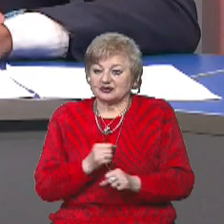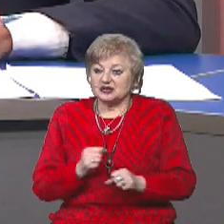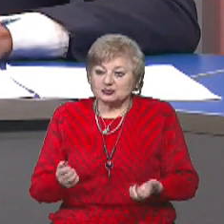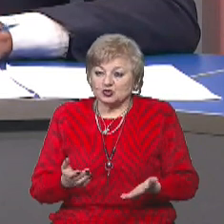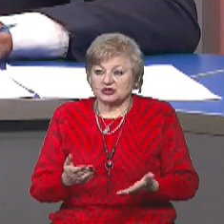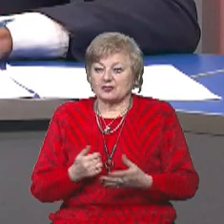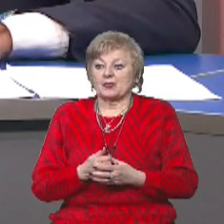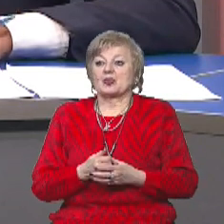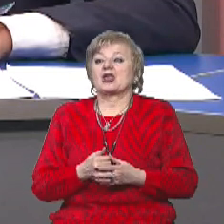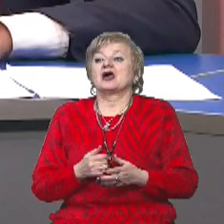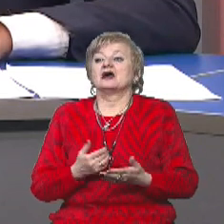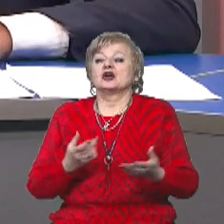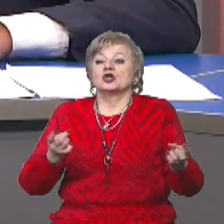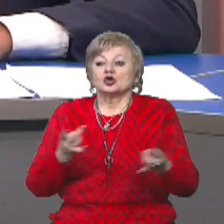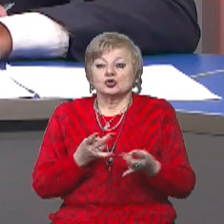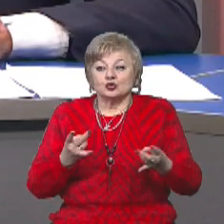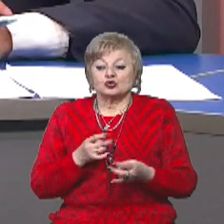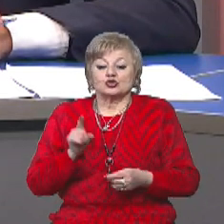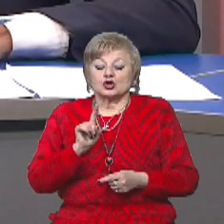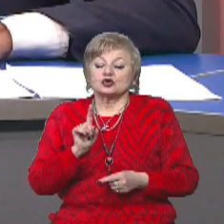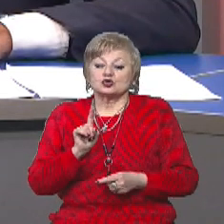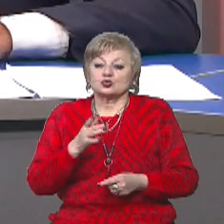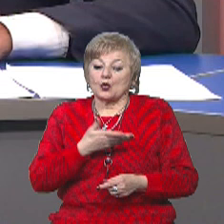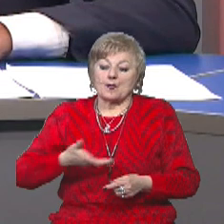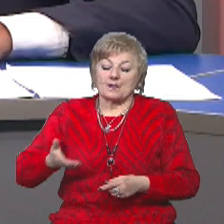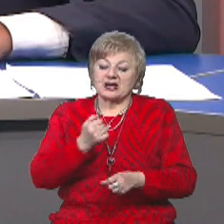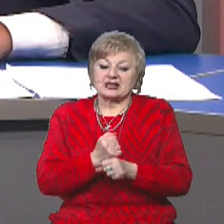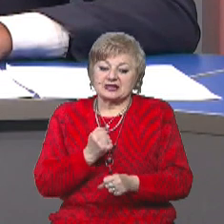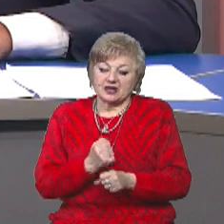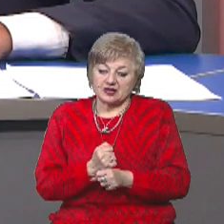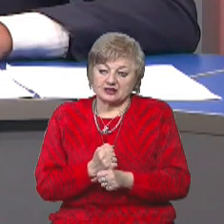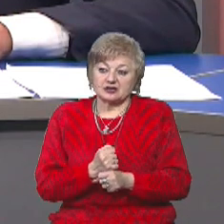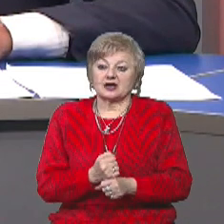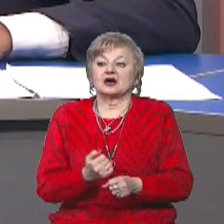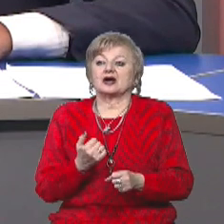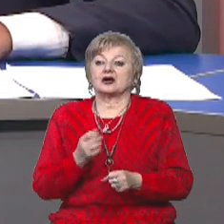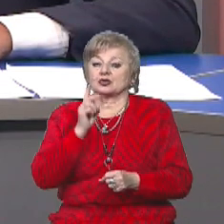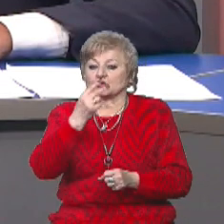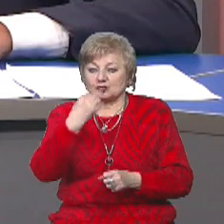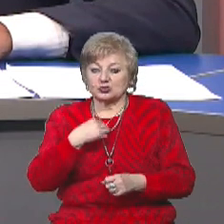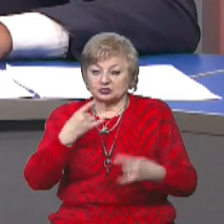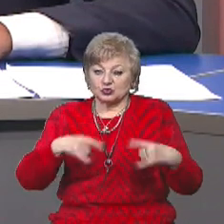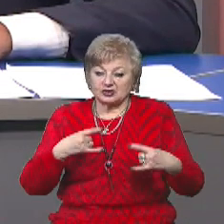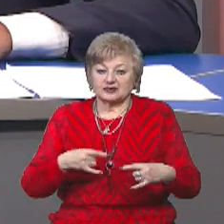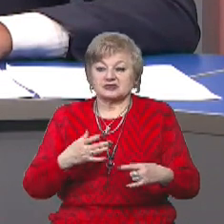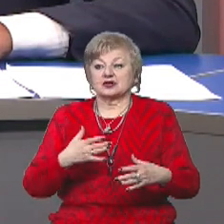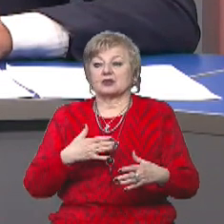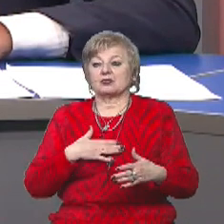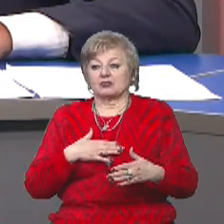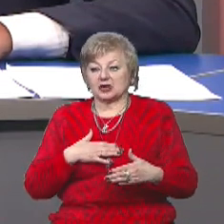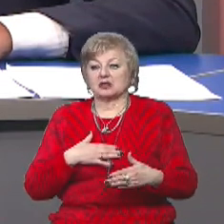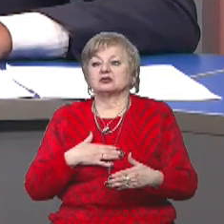І треба ось те, що ми робимо з вами. Да? От, ось зараз хтось нас дивиться, потім ми